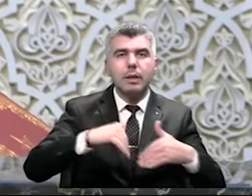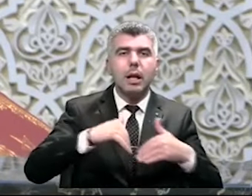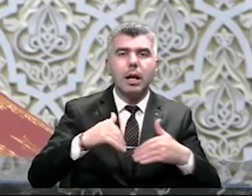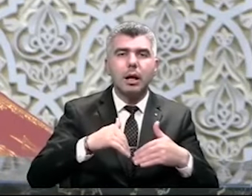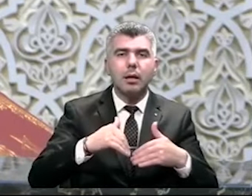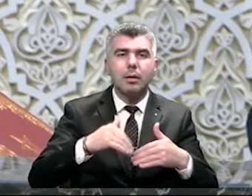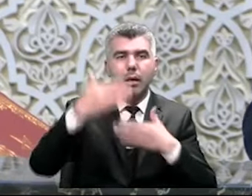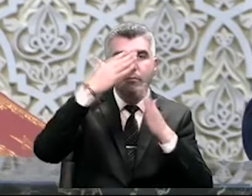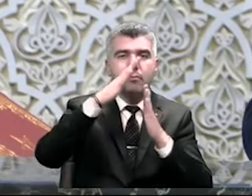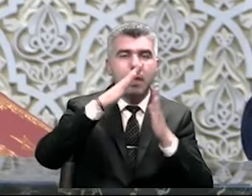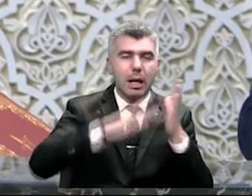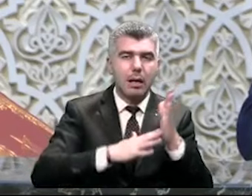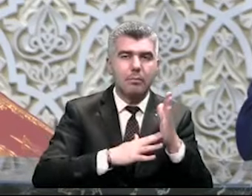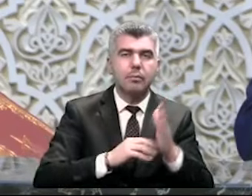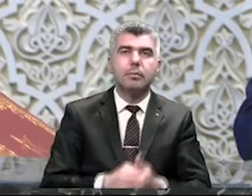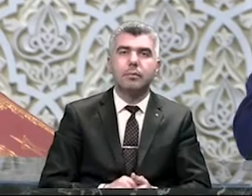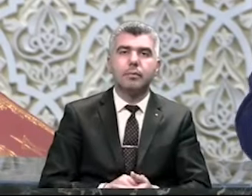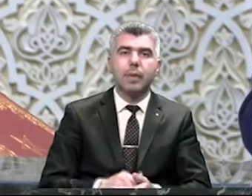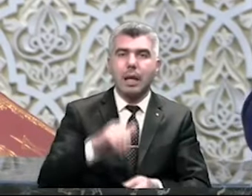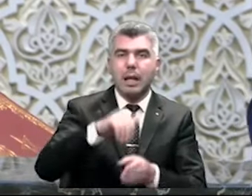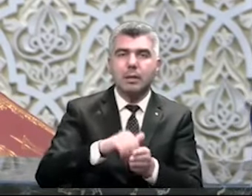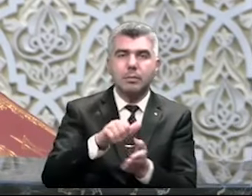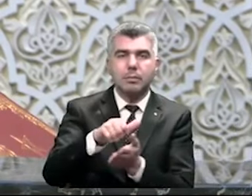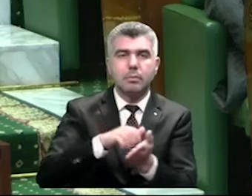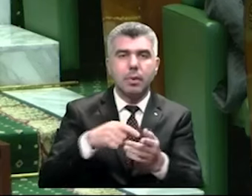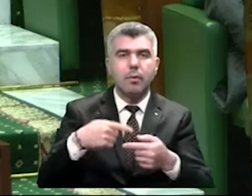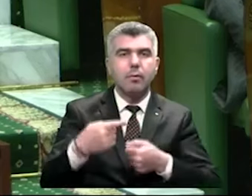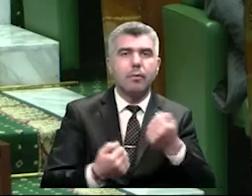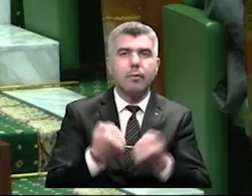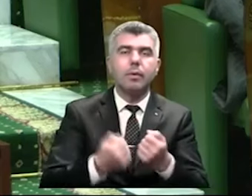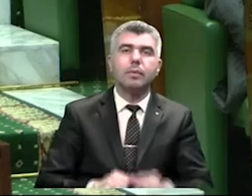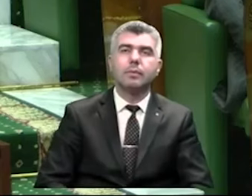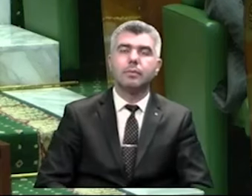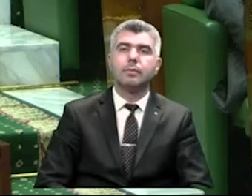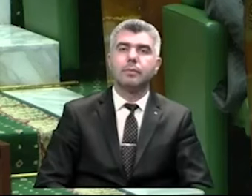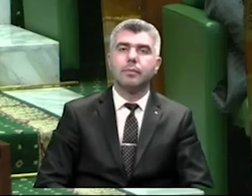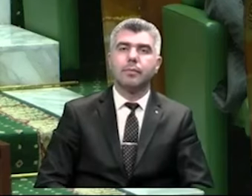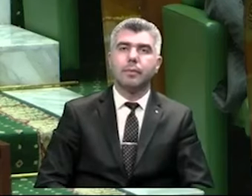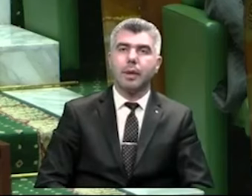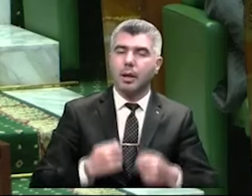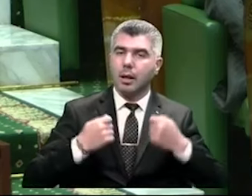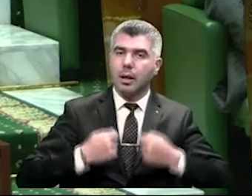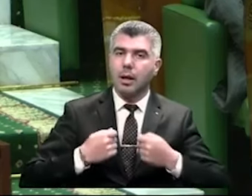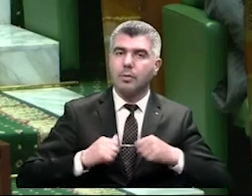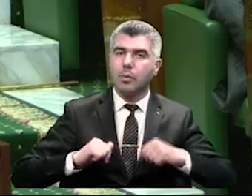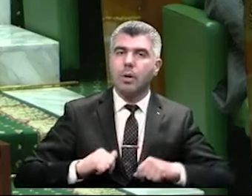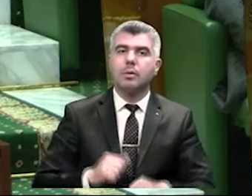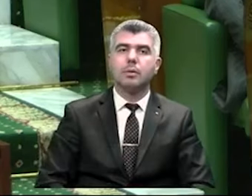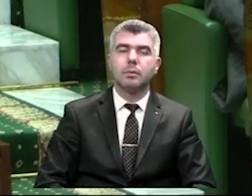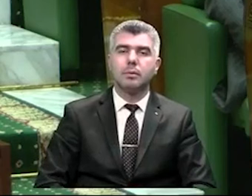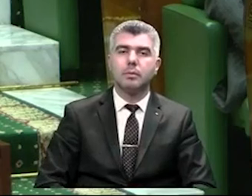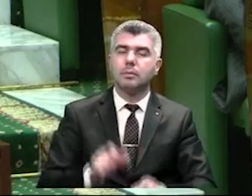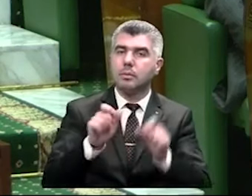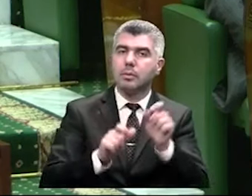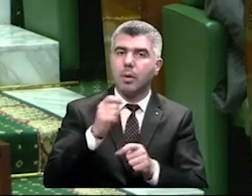الكلمه لاحد الساده المستشارين في فريق الاصاله والمعاصره لبسط السؤال السيد الرئيس سي كريم تفضل الرئيس السيدين الوزيرين السيدات